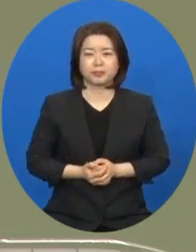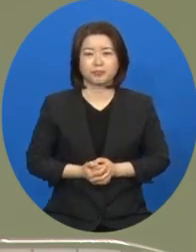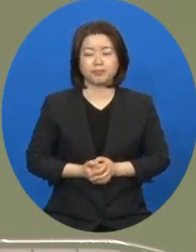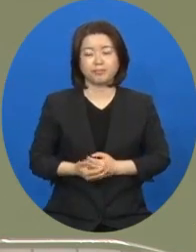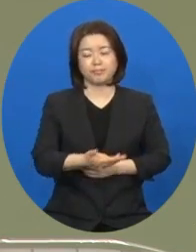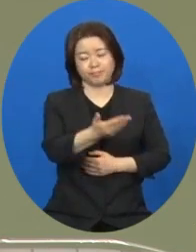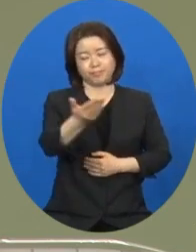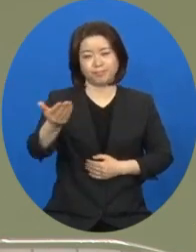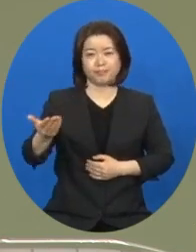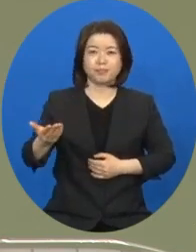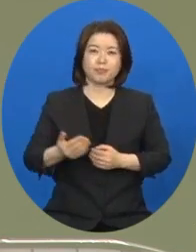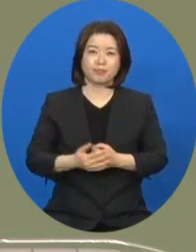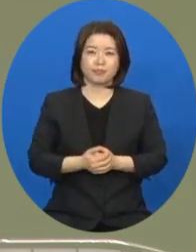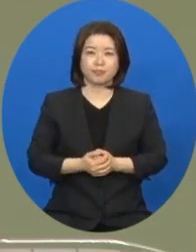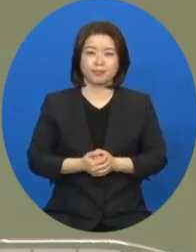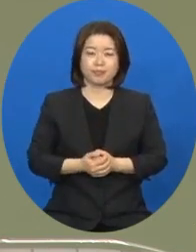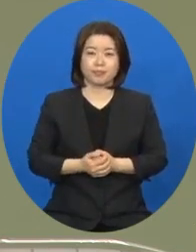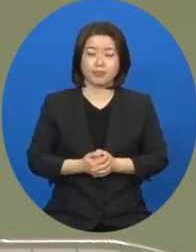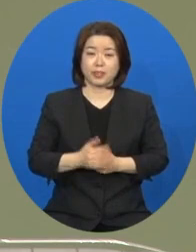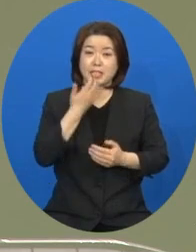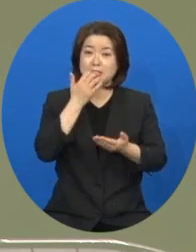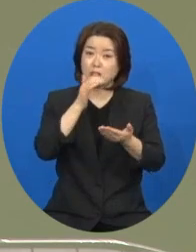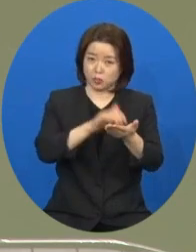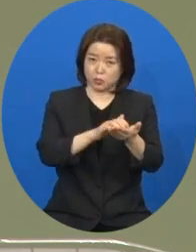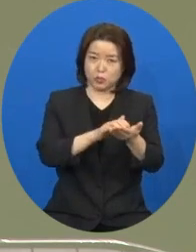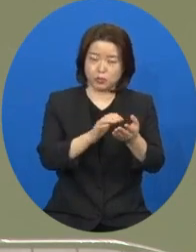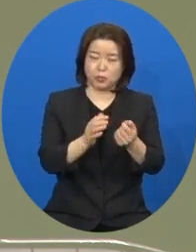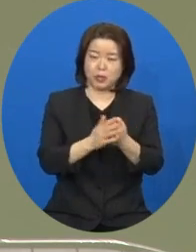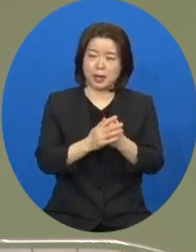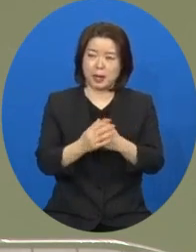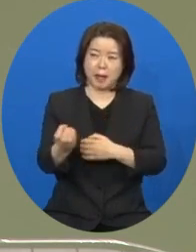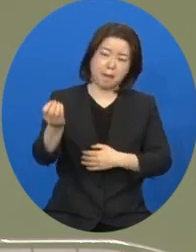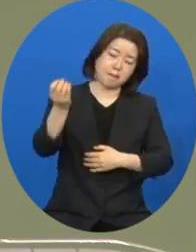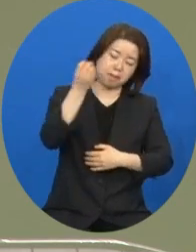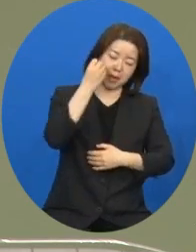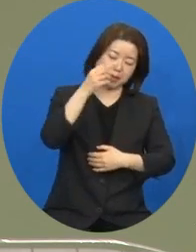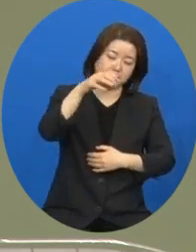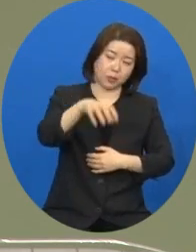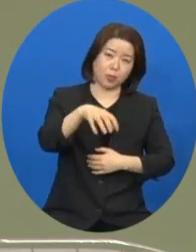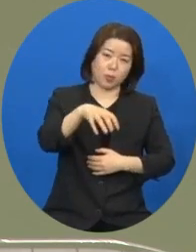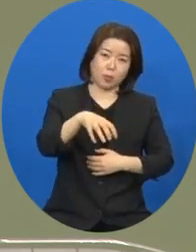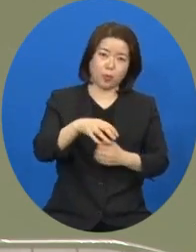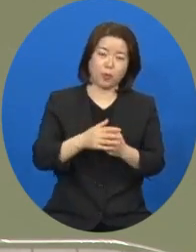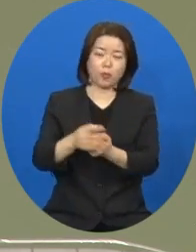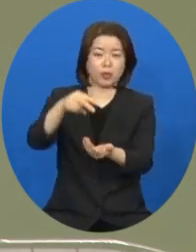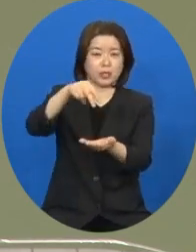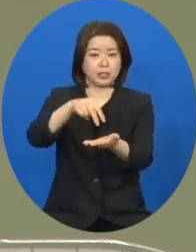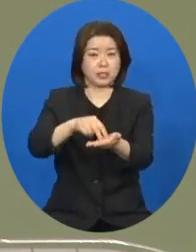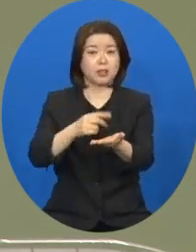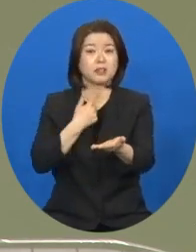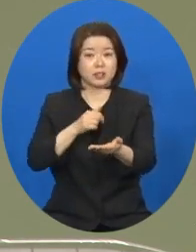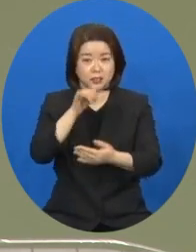성도 여러분, 돌에 맞는 자리에 서보셨나요?